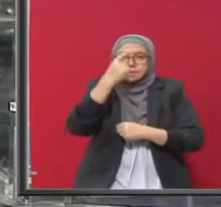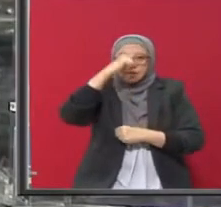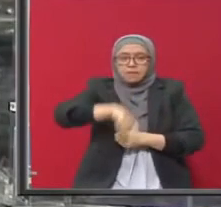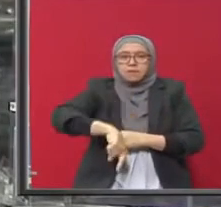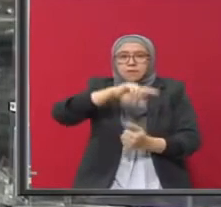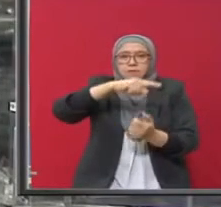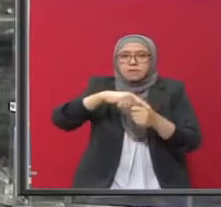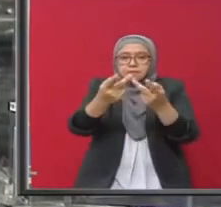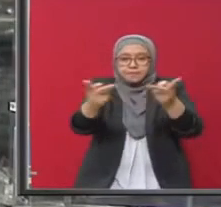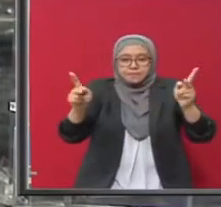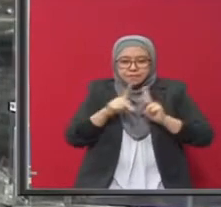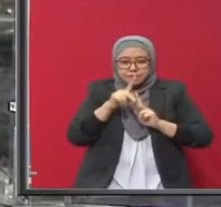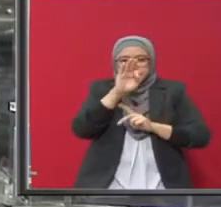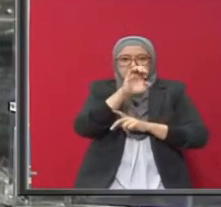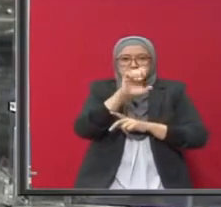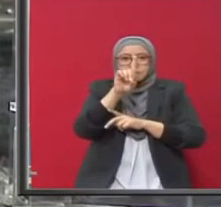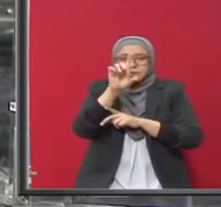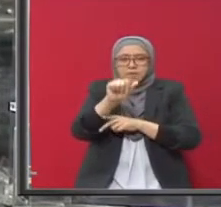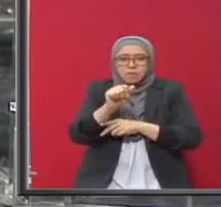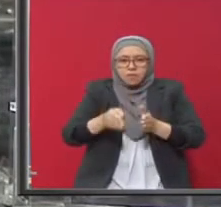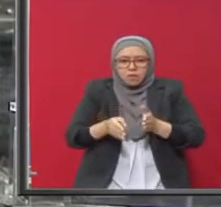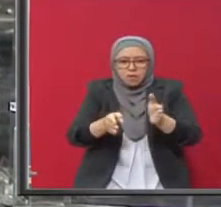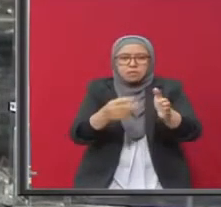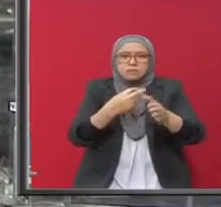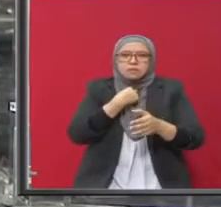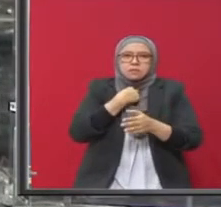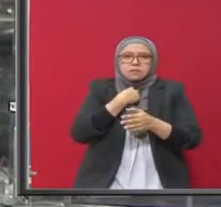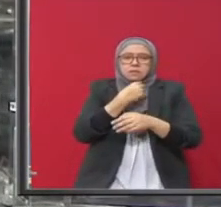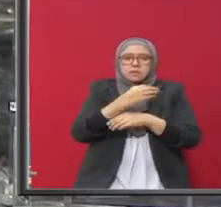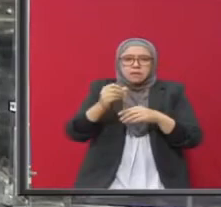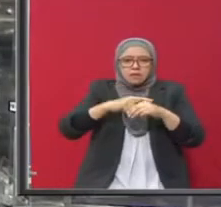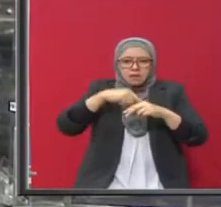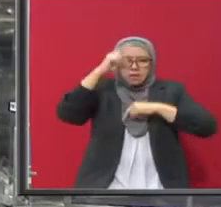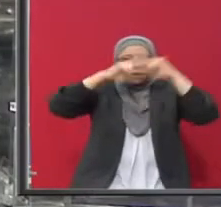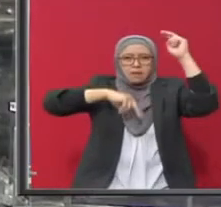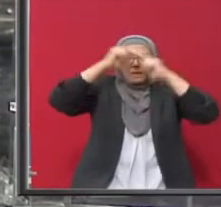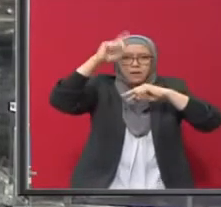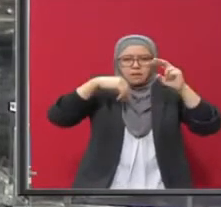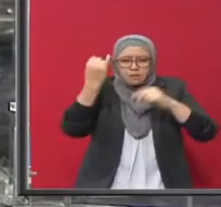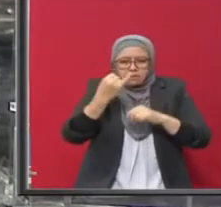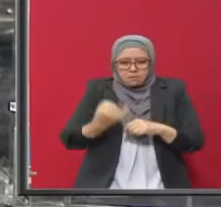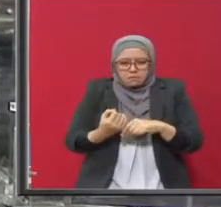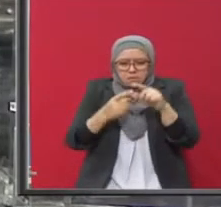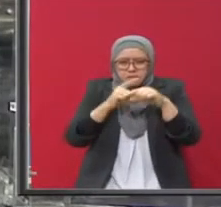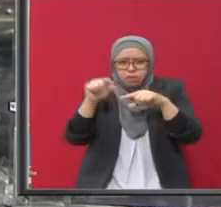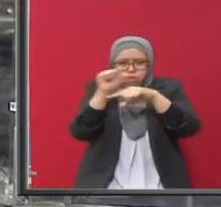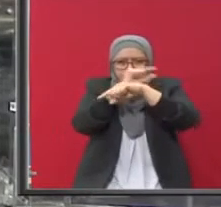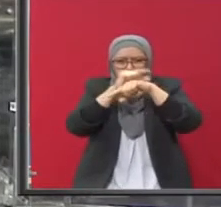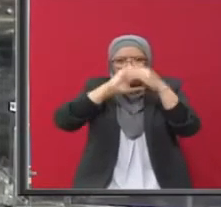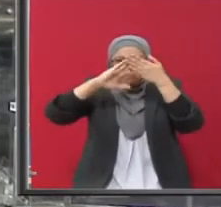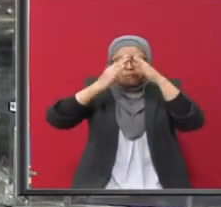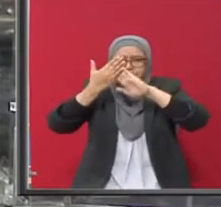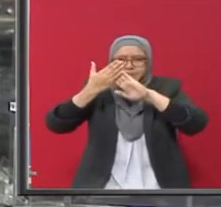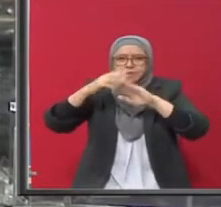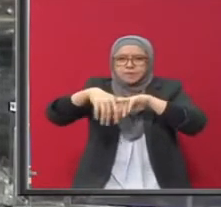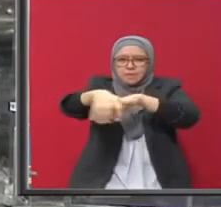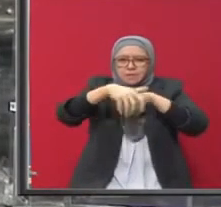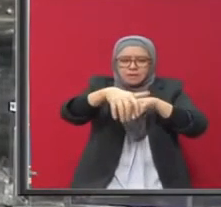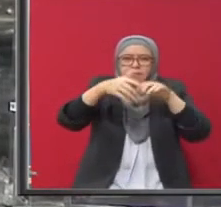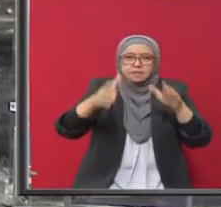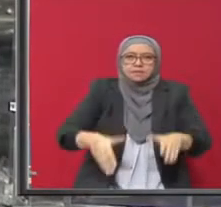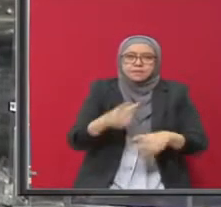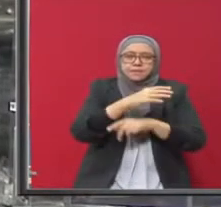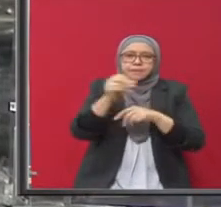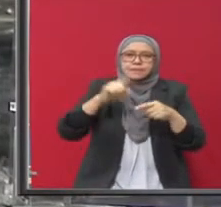longkang tersumbat, bangunan-bangunan uzur kegunaan komuniti peneroka dan infra-infra yang lain serta jalan ladang